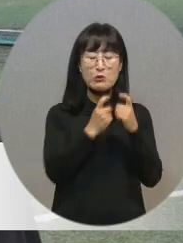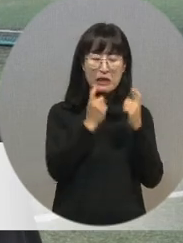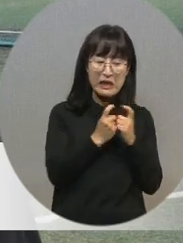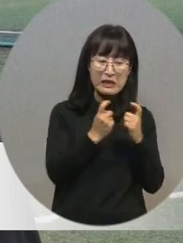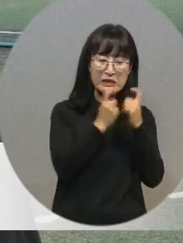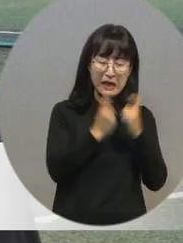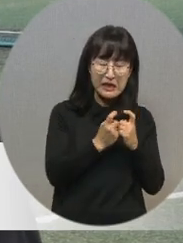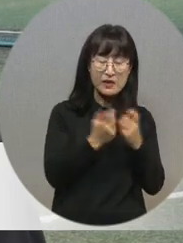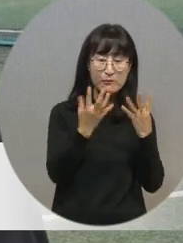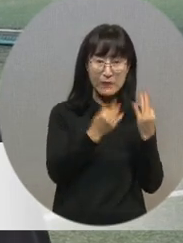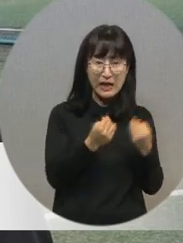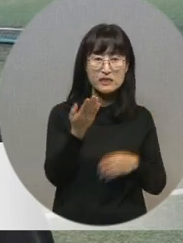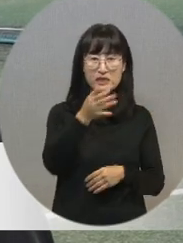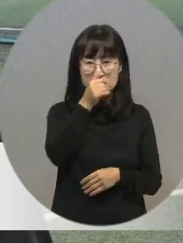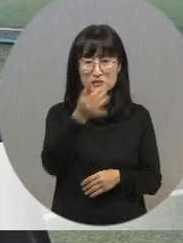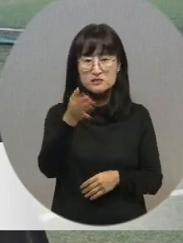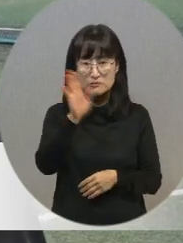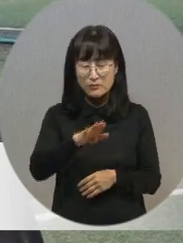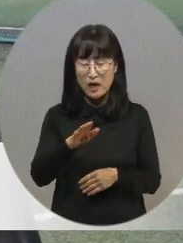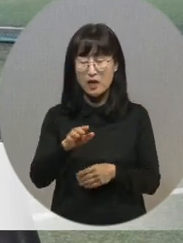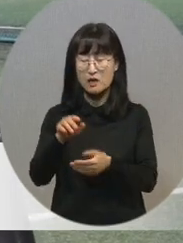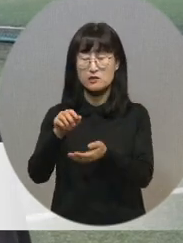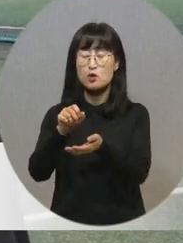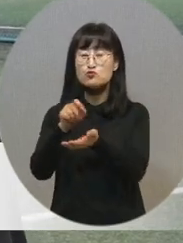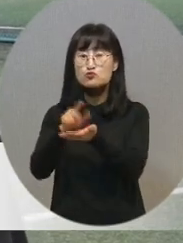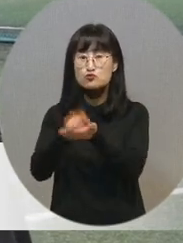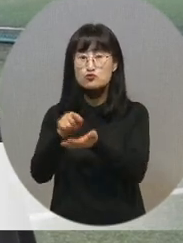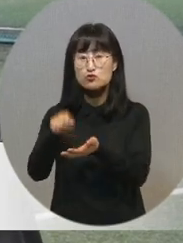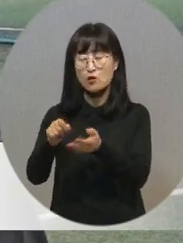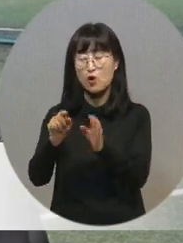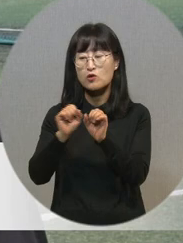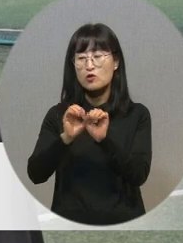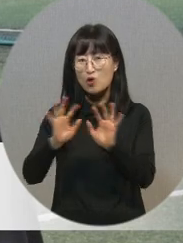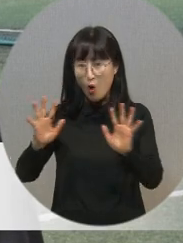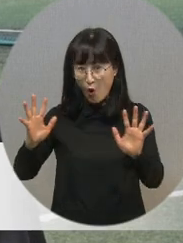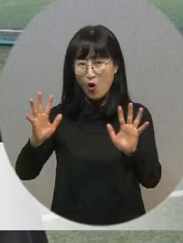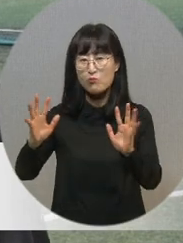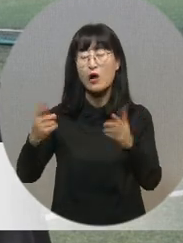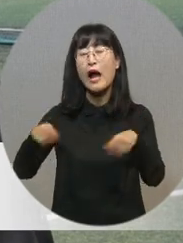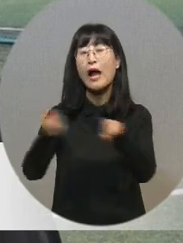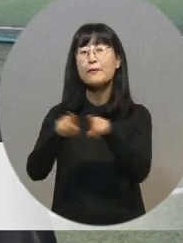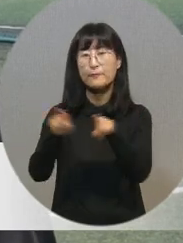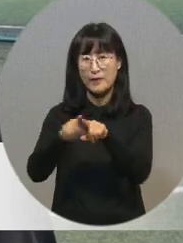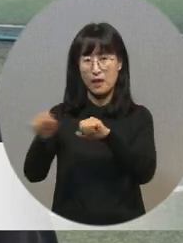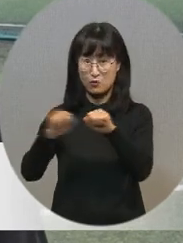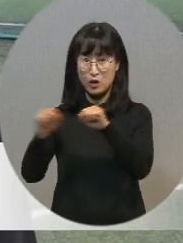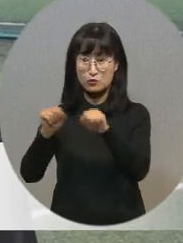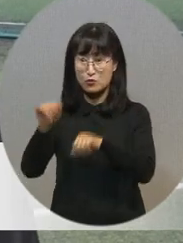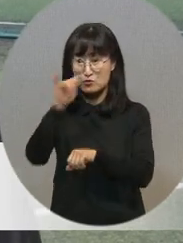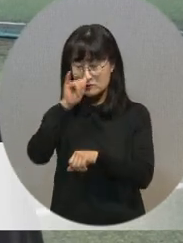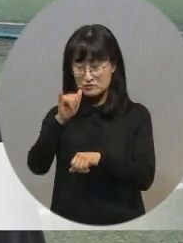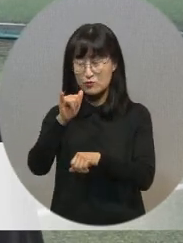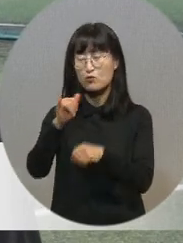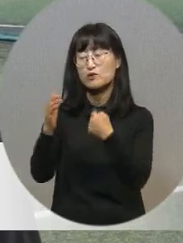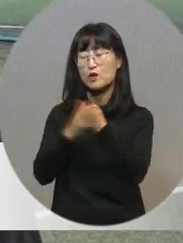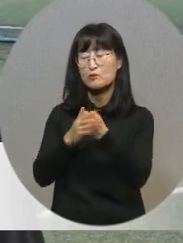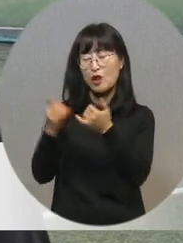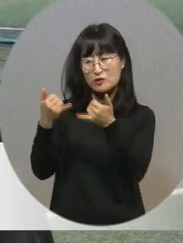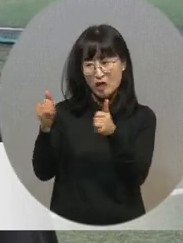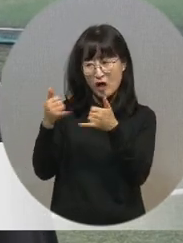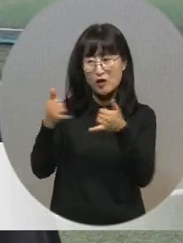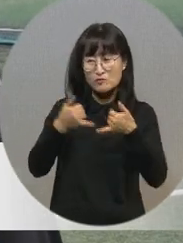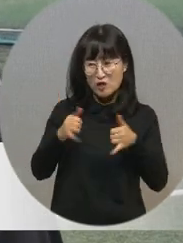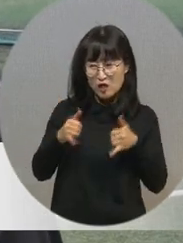개인화된 스포츠들이 많은데 어찌 보면 또 단체 스포츠, 단체 활동을 통해서 우리 어떤 인간으로서의